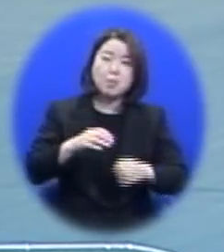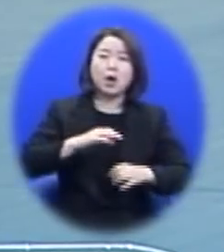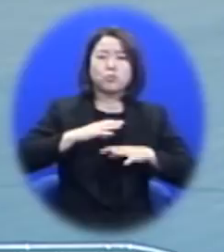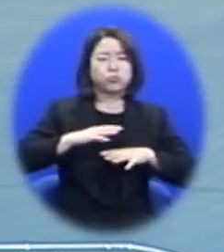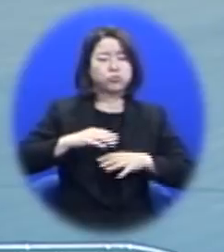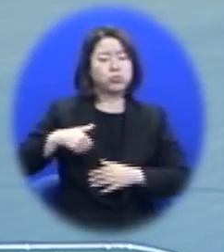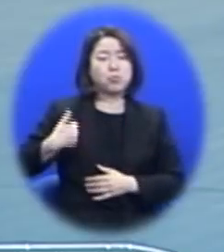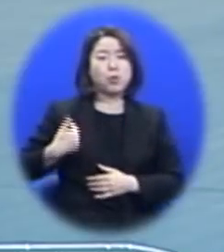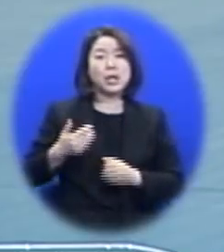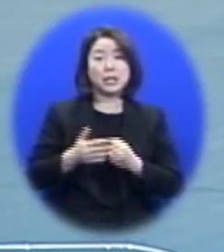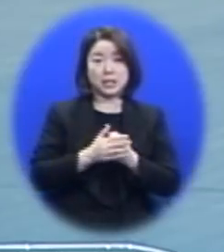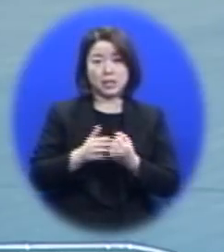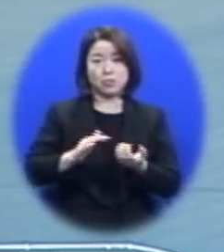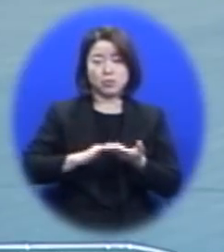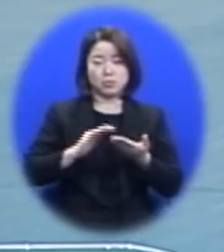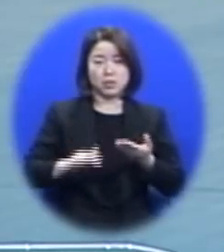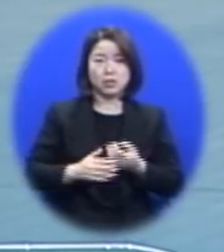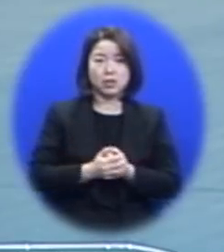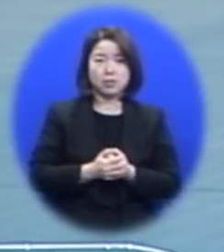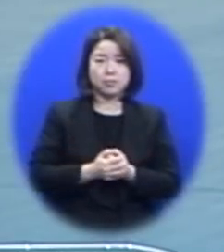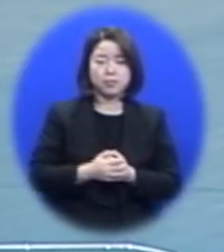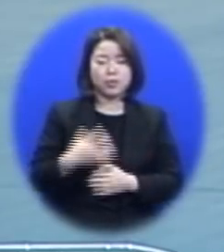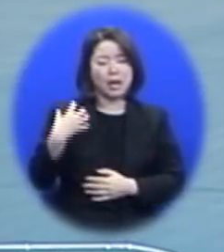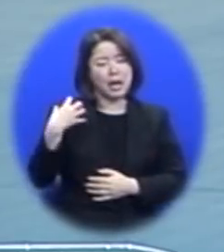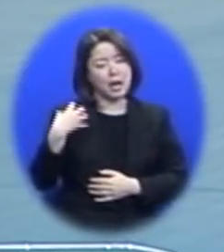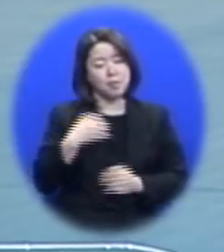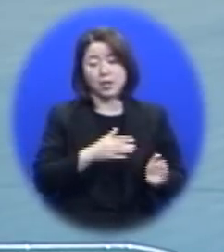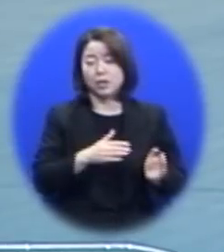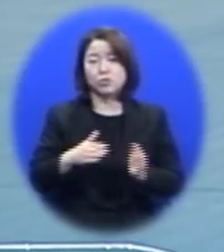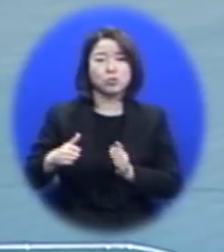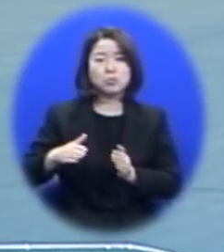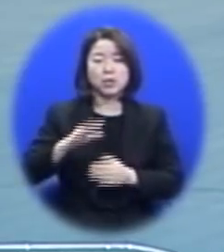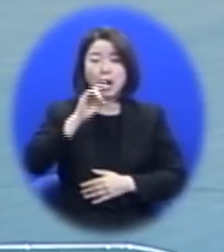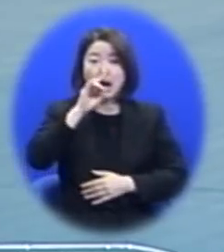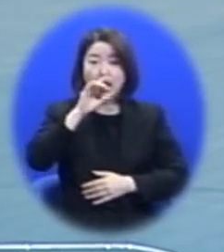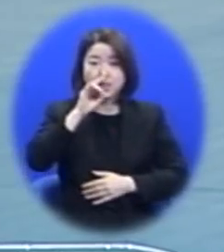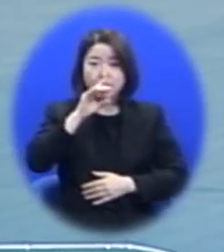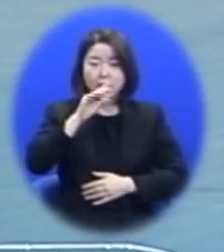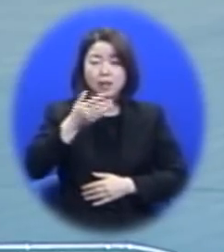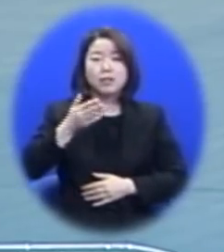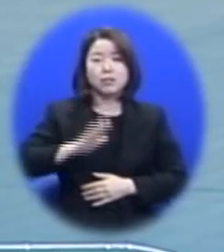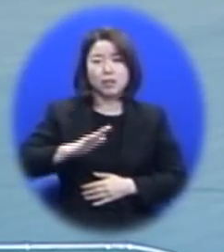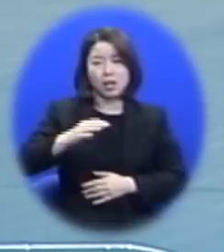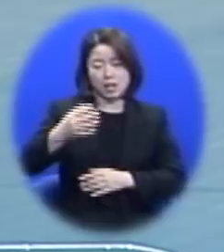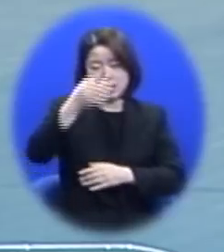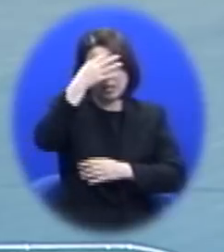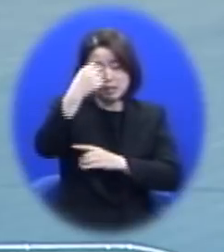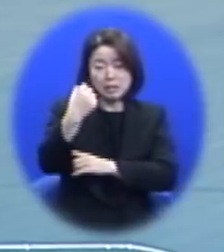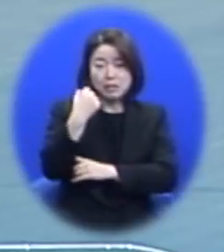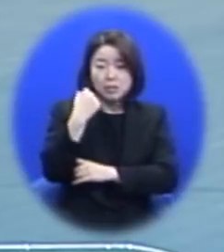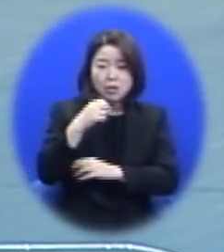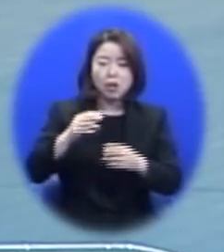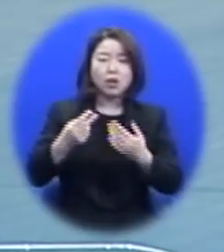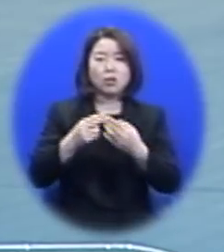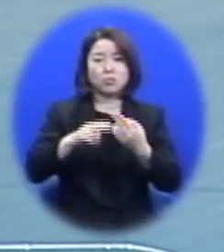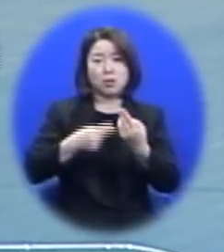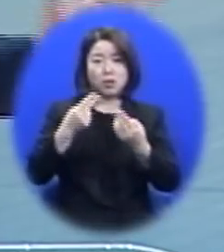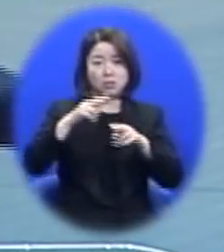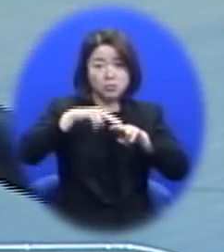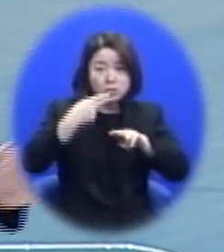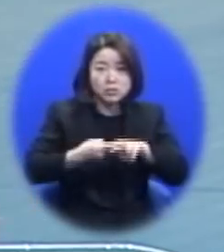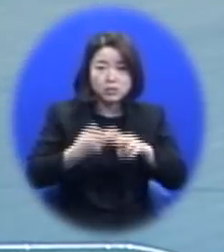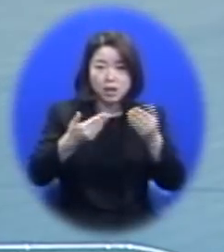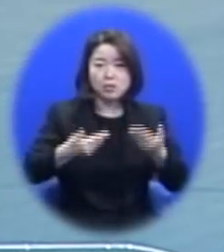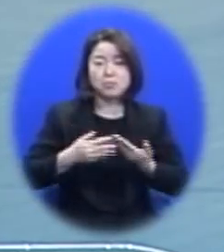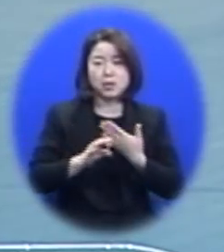몰랐기 때문입니다. 감당할 준비가 안 된 상태에서 능력과 은사를 받으면 그러면